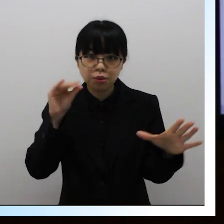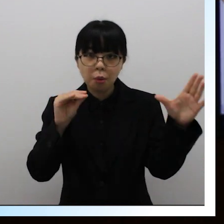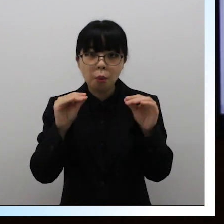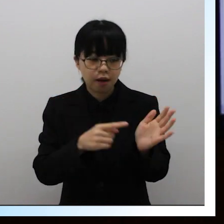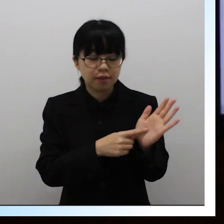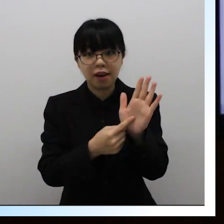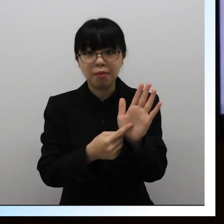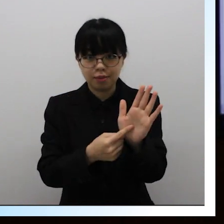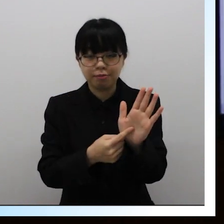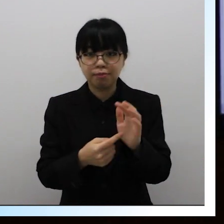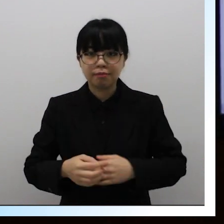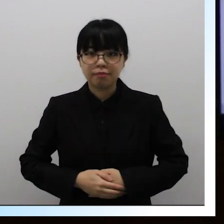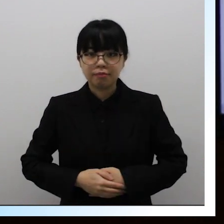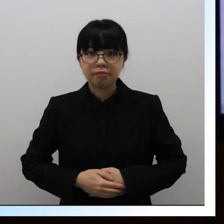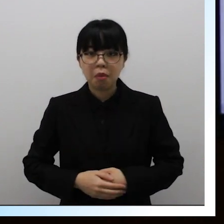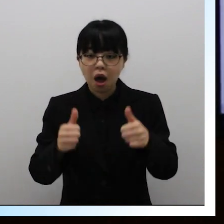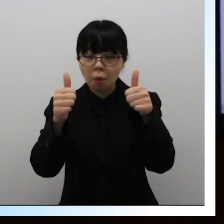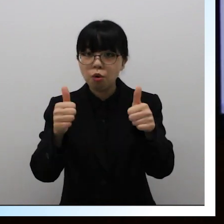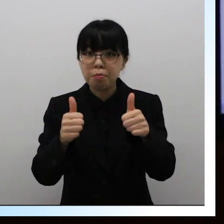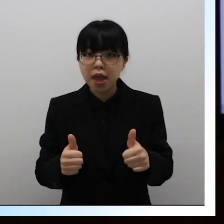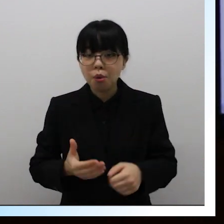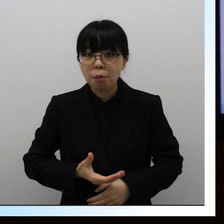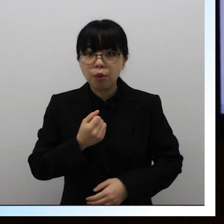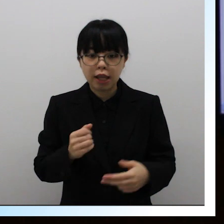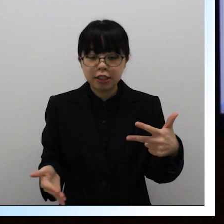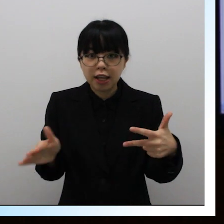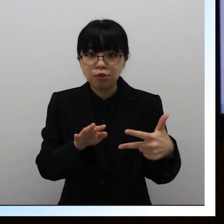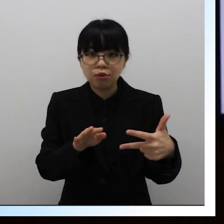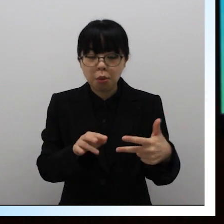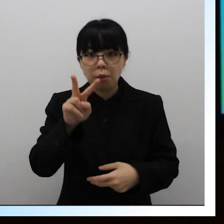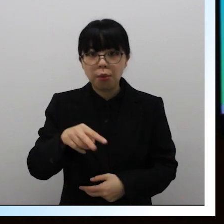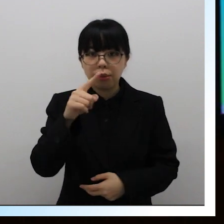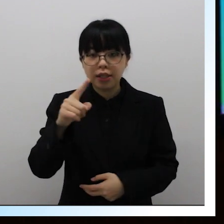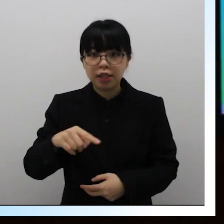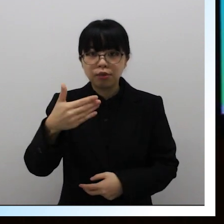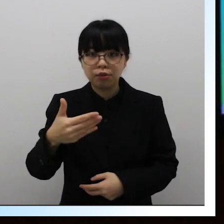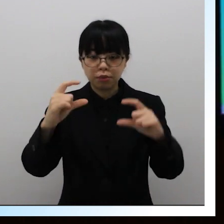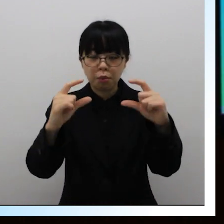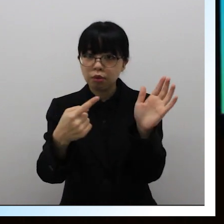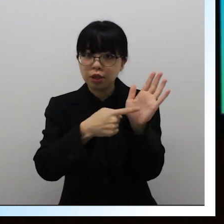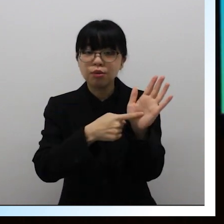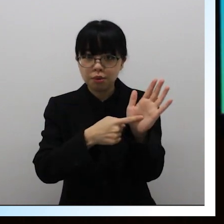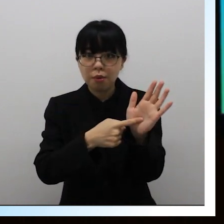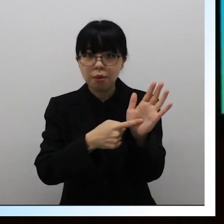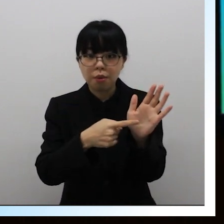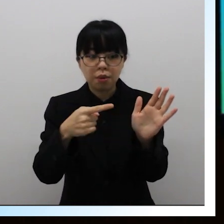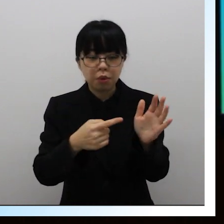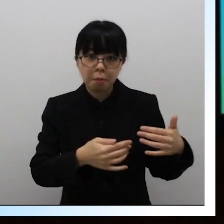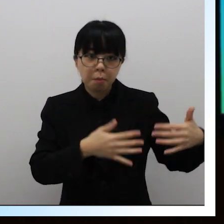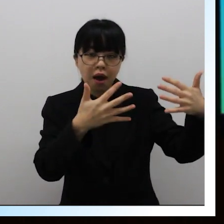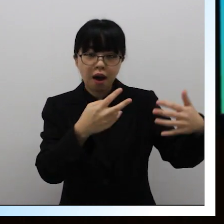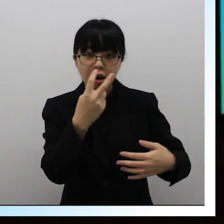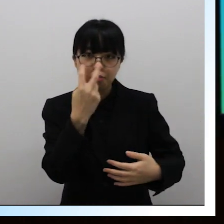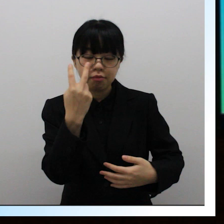ます。ホームページのある施設に関しては、リンクをクリックすることにより、そのページを閲覧